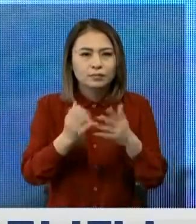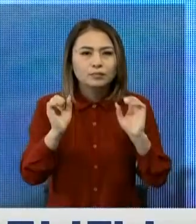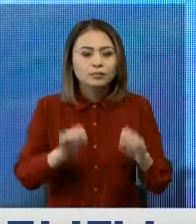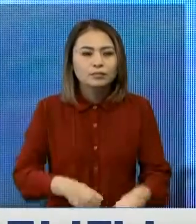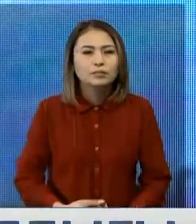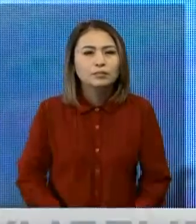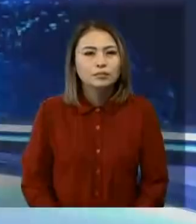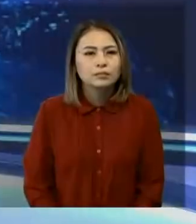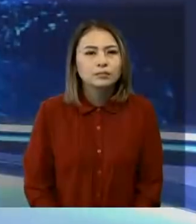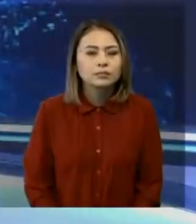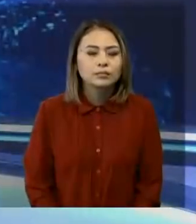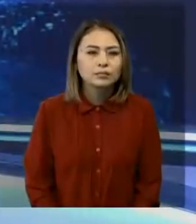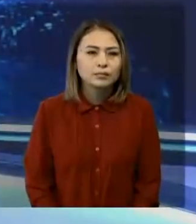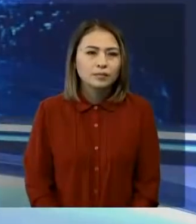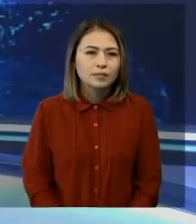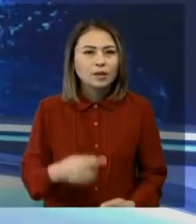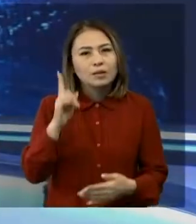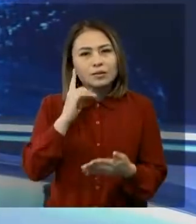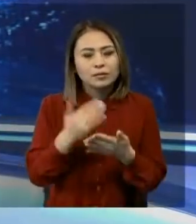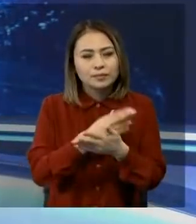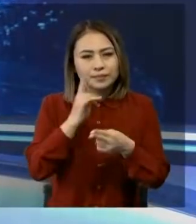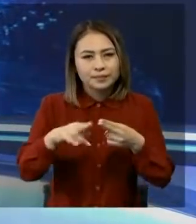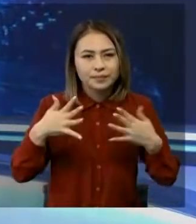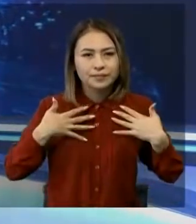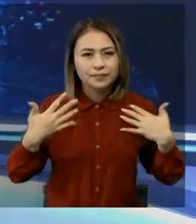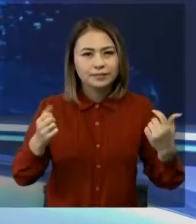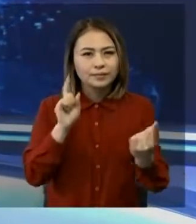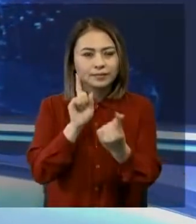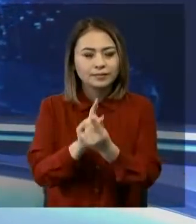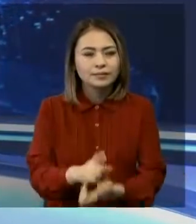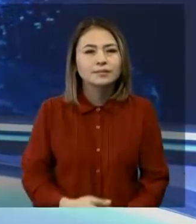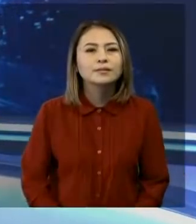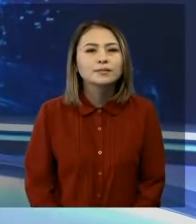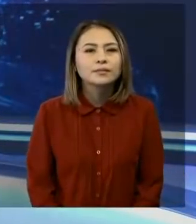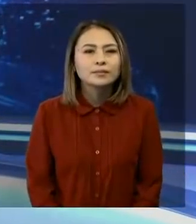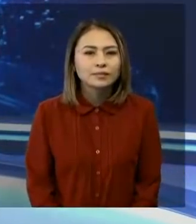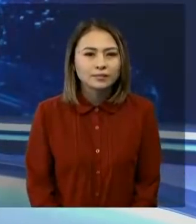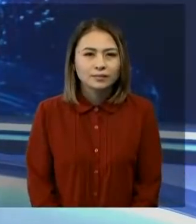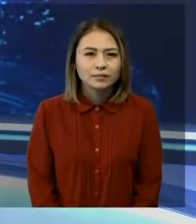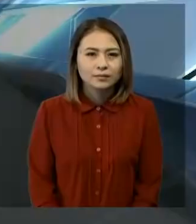Құрметті көрермендер, әзірге айтарымыз осы. Назарларыңызға рахмет.